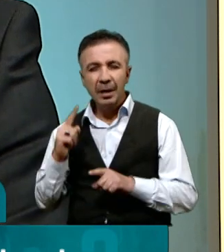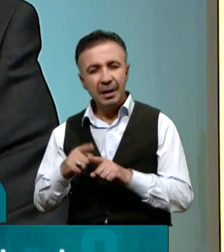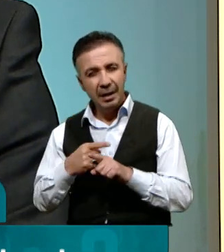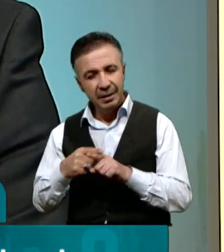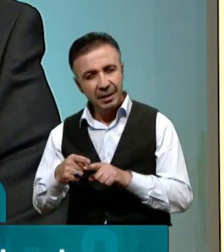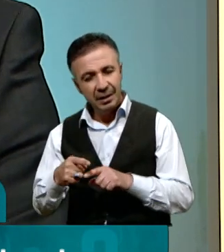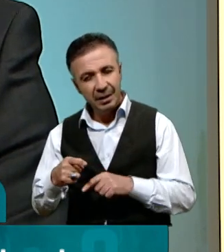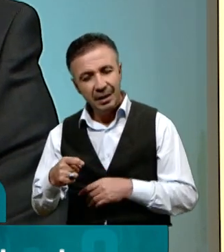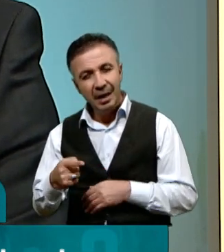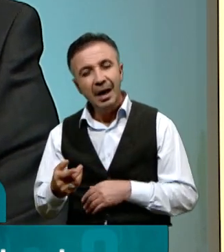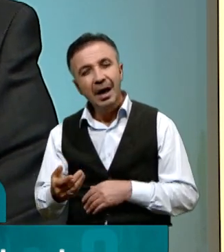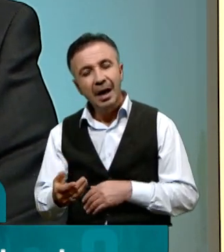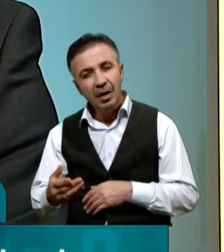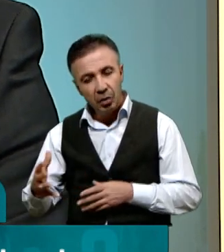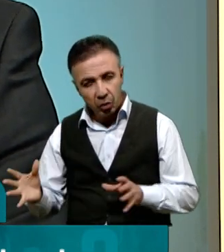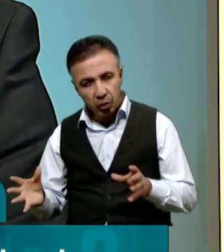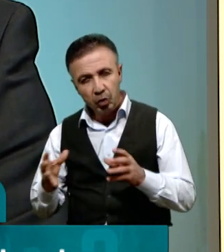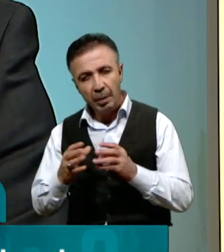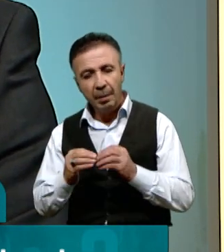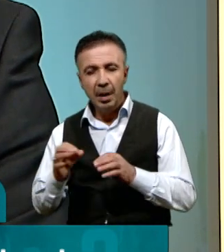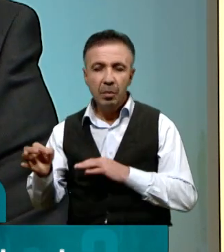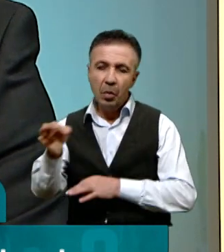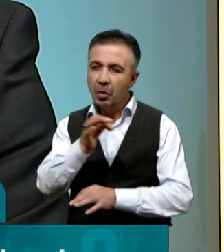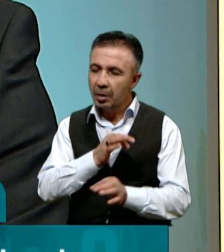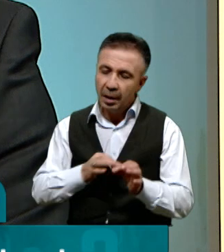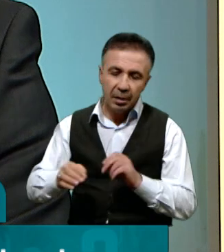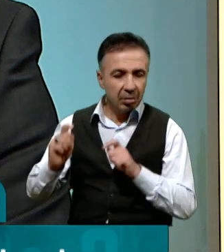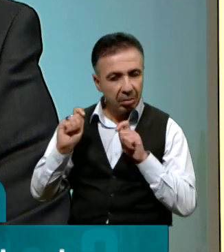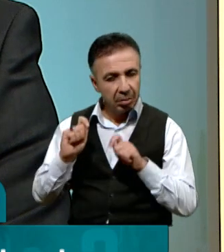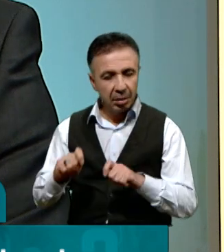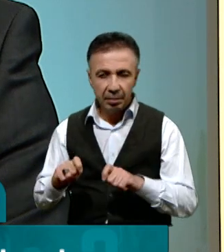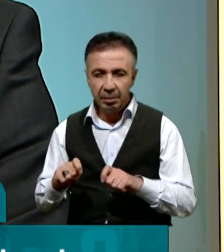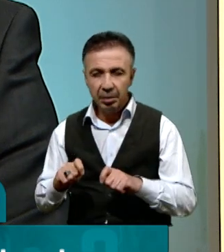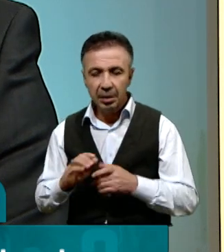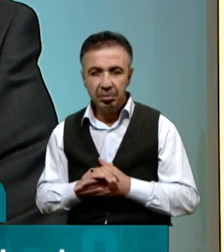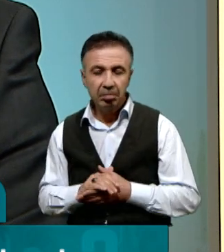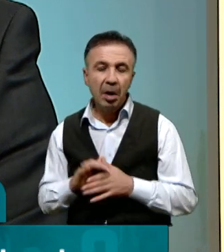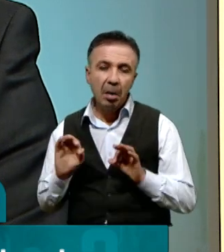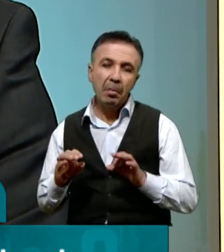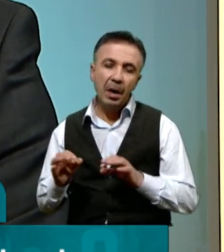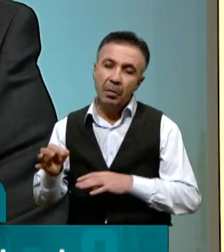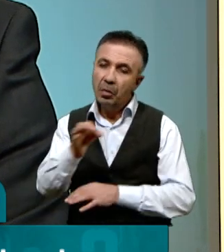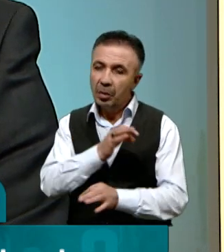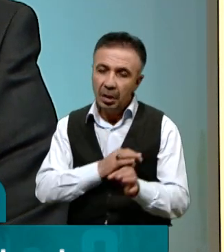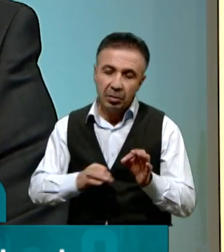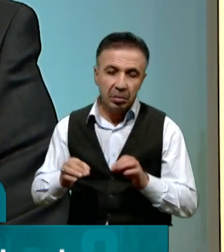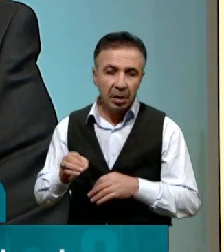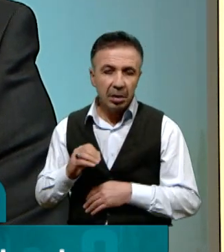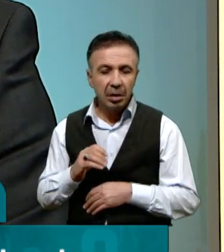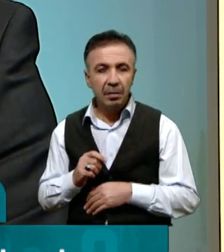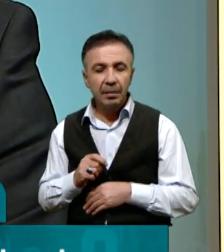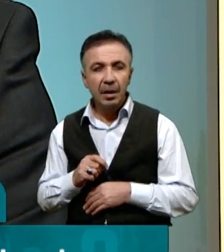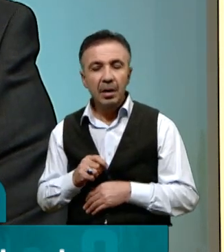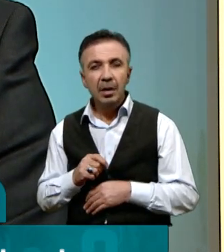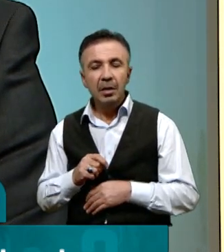yapabiliyorlar? Böyle bir organizasyon içerisine girebiliyorlar. Ama yani bu organizasyon sanki kurban ibadetini